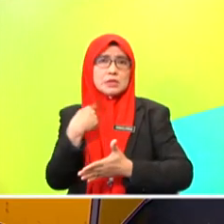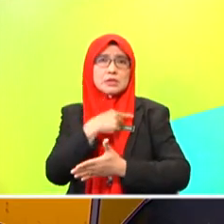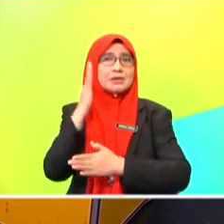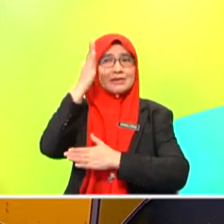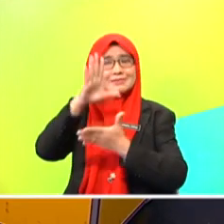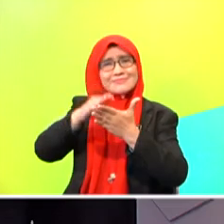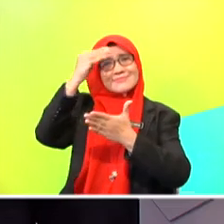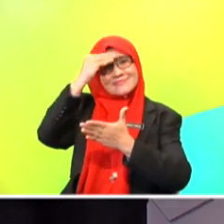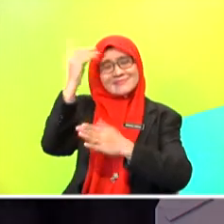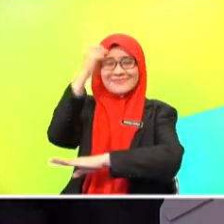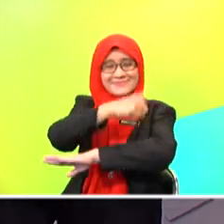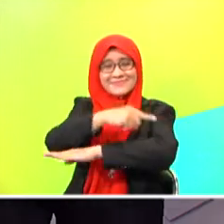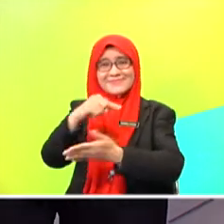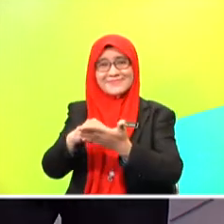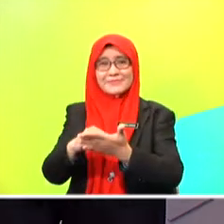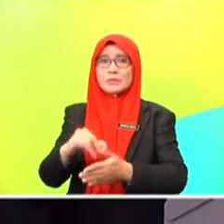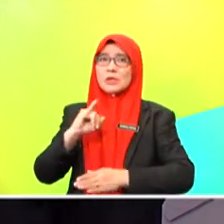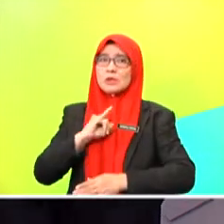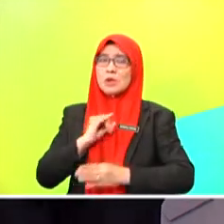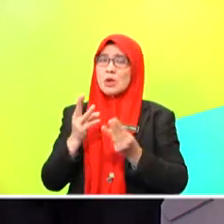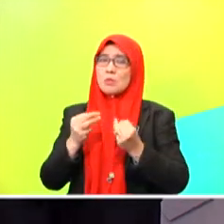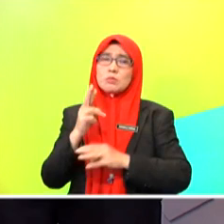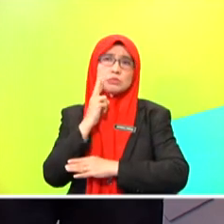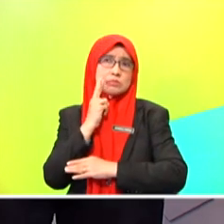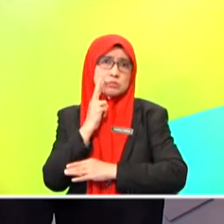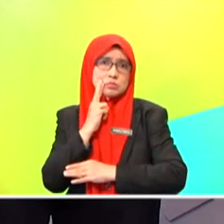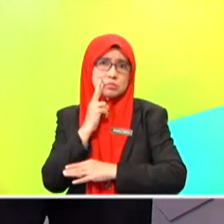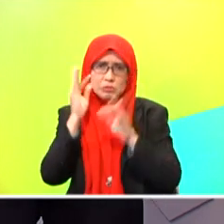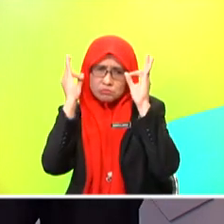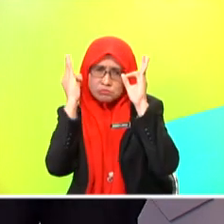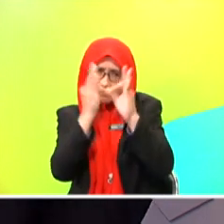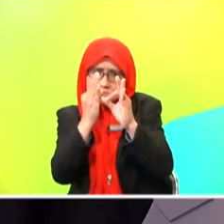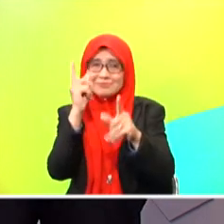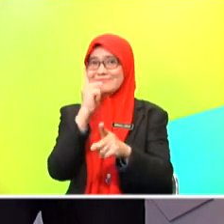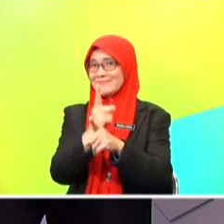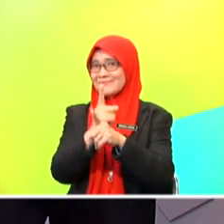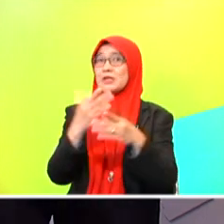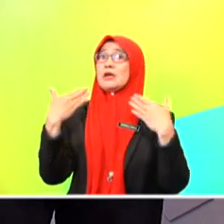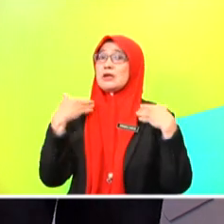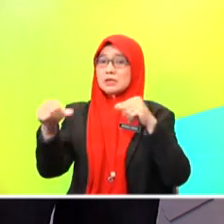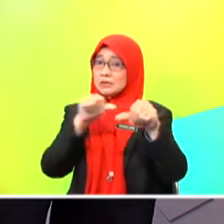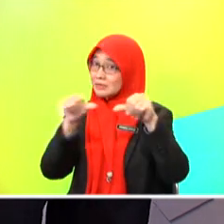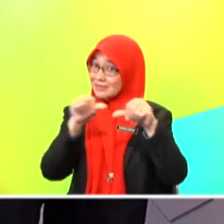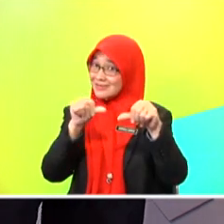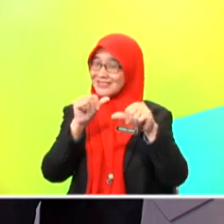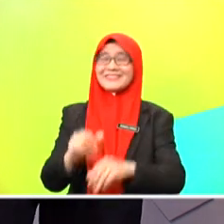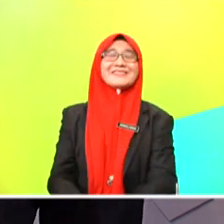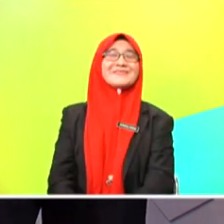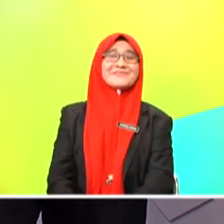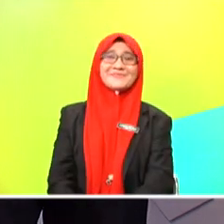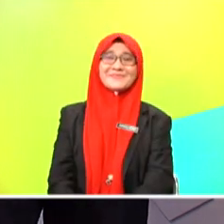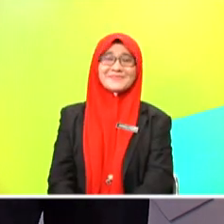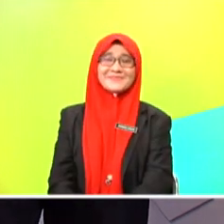Jadi, saya nak Ria tumpukan perhatian sebab selepas ini berkaitan dengan aktiviti yang Ria perlu lakukan. Okey.